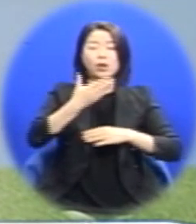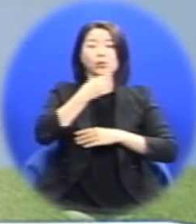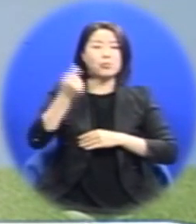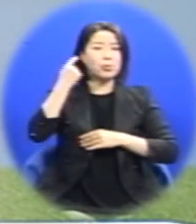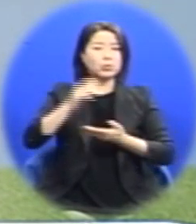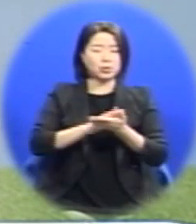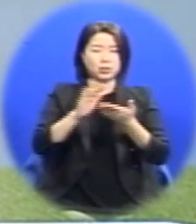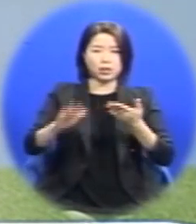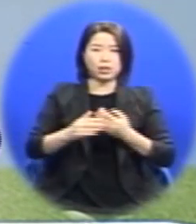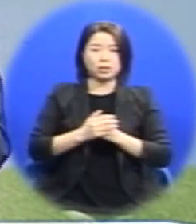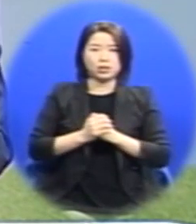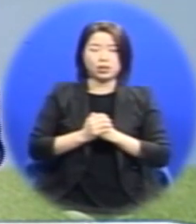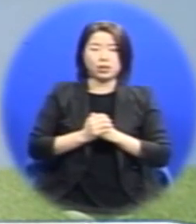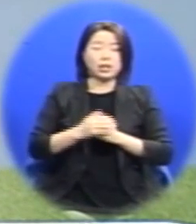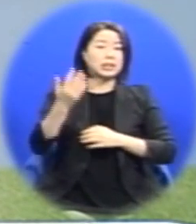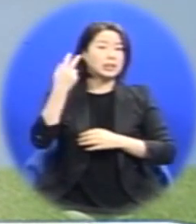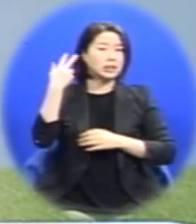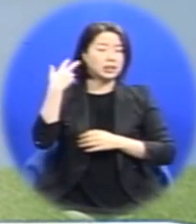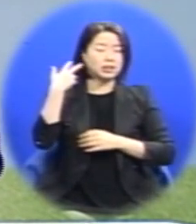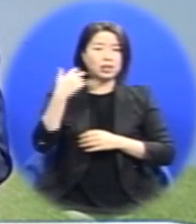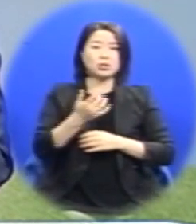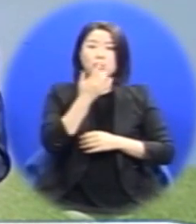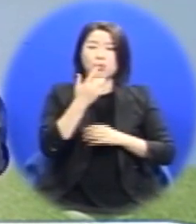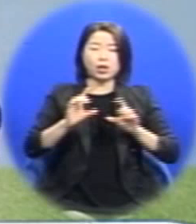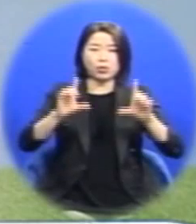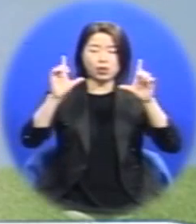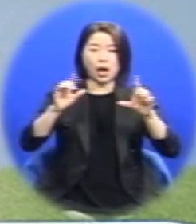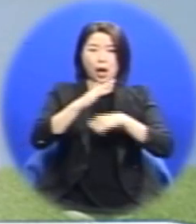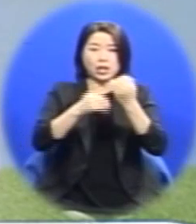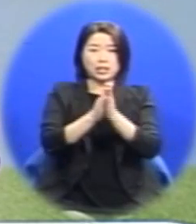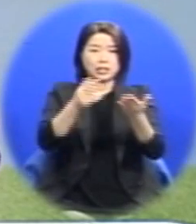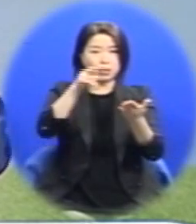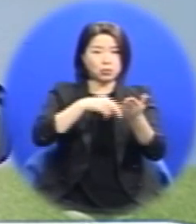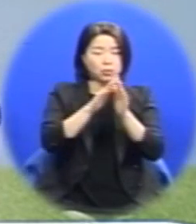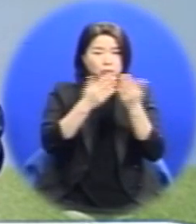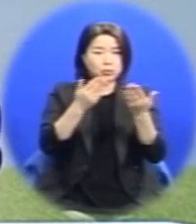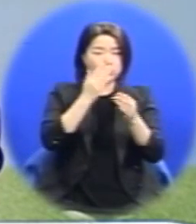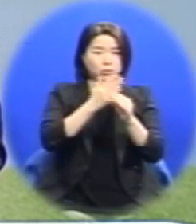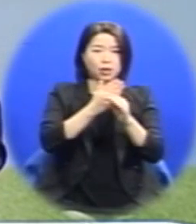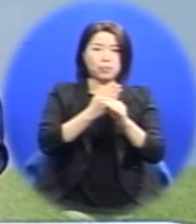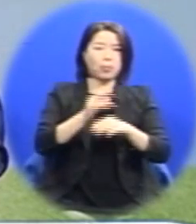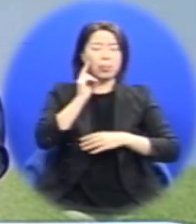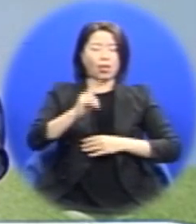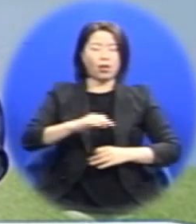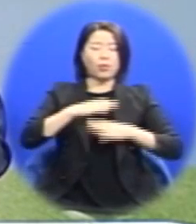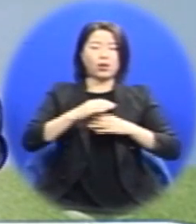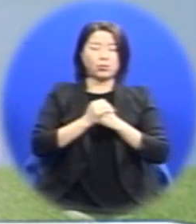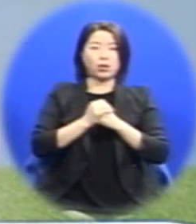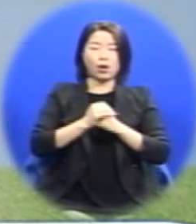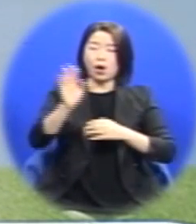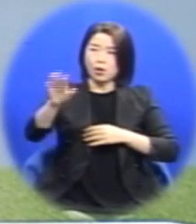복음이에요. 지난 화요일에 제 아내가 말씀을 보다가 갑자기 너무너무 놀라하면서,